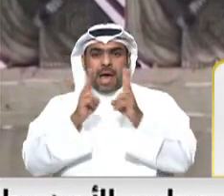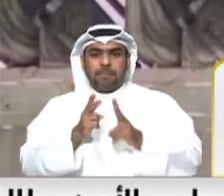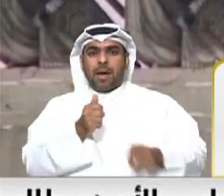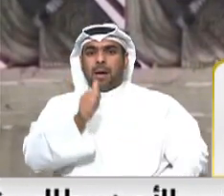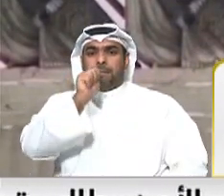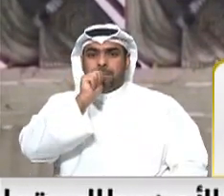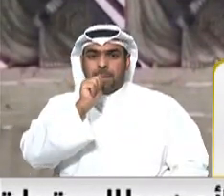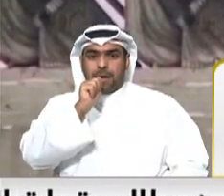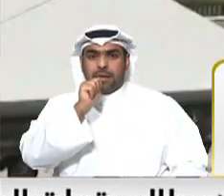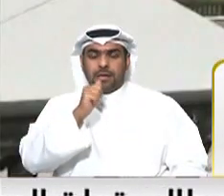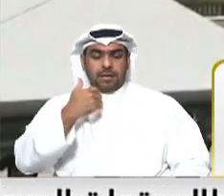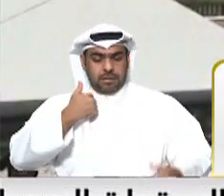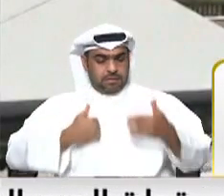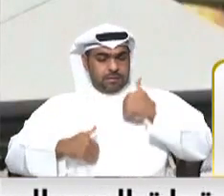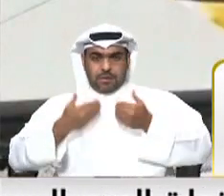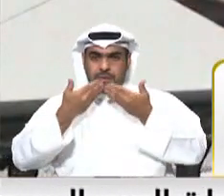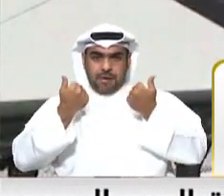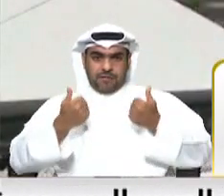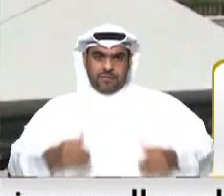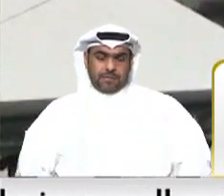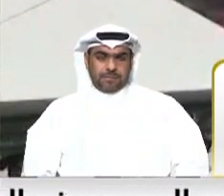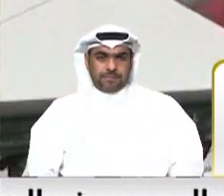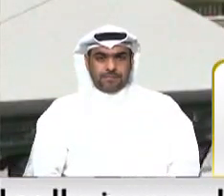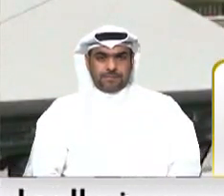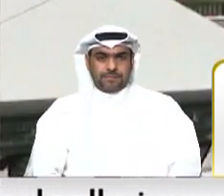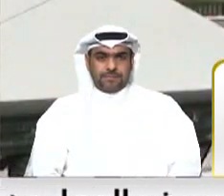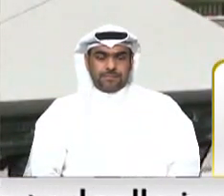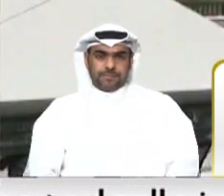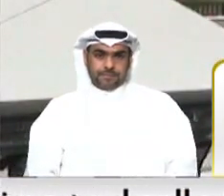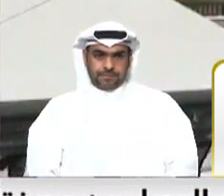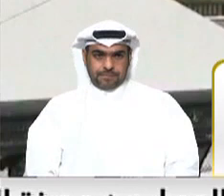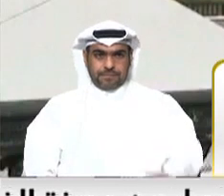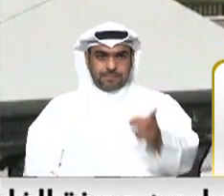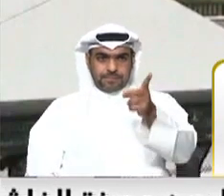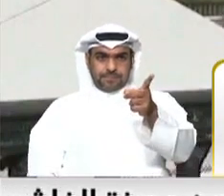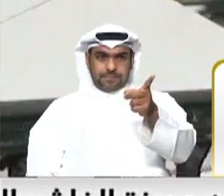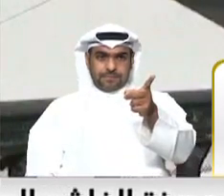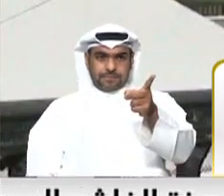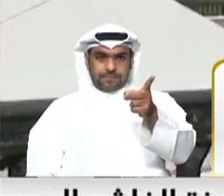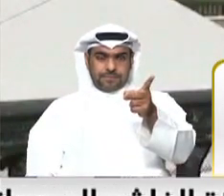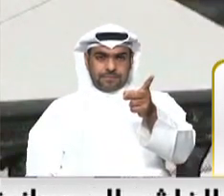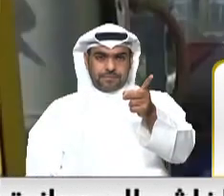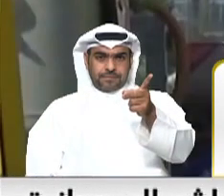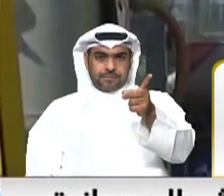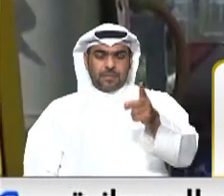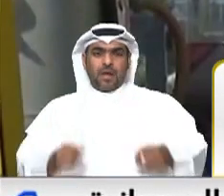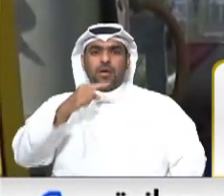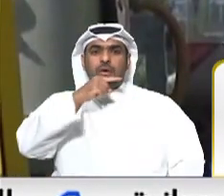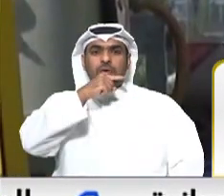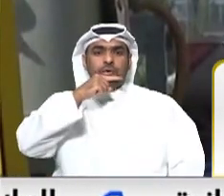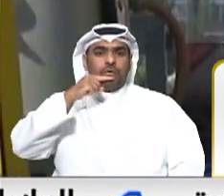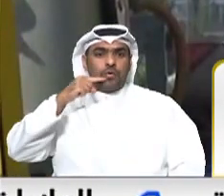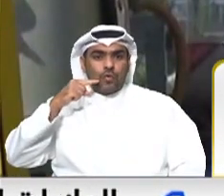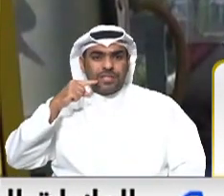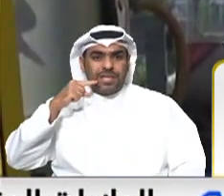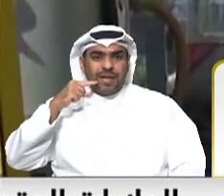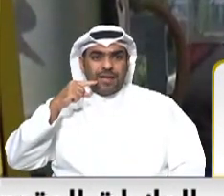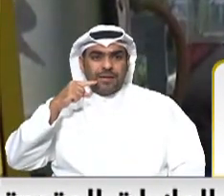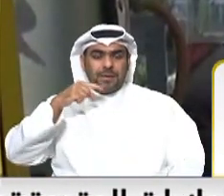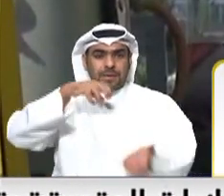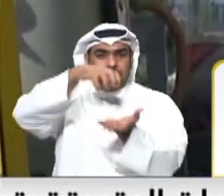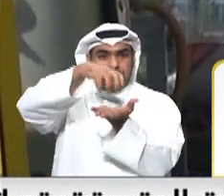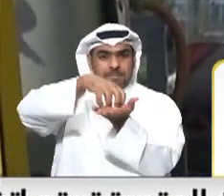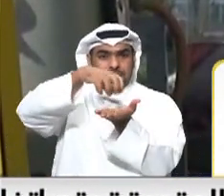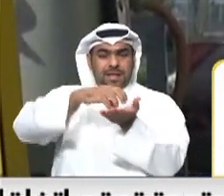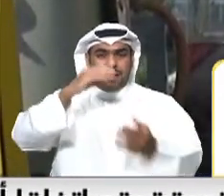دون وقوع ايه اصابات وفي بلده شبكين بمقاطعه بغرد الروسيه اصيب ثلاثه اشخاص